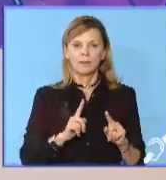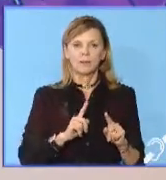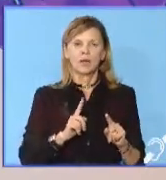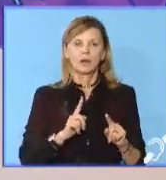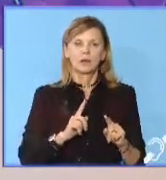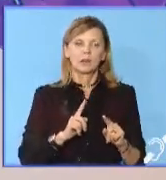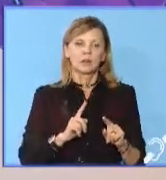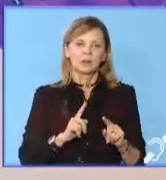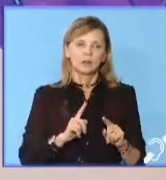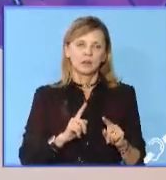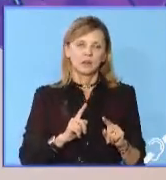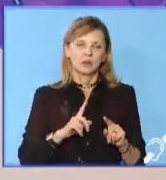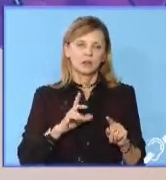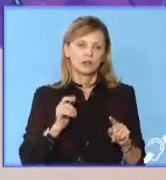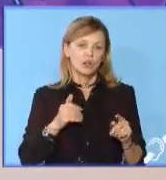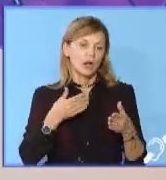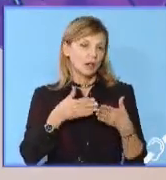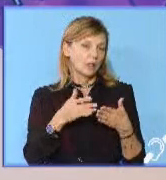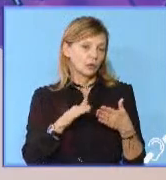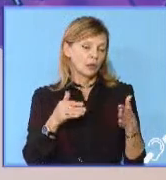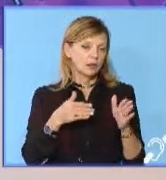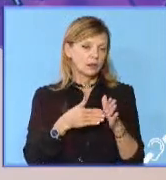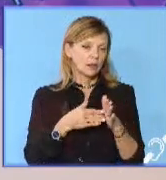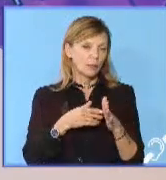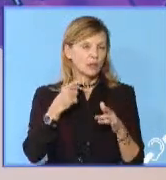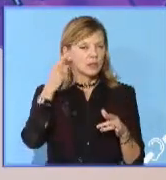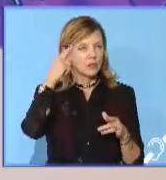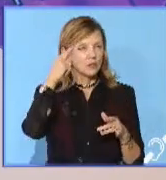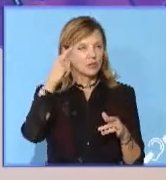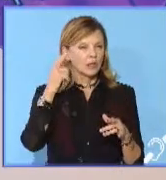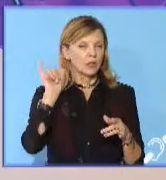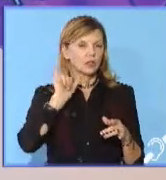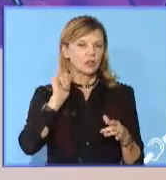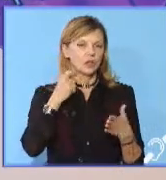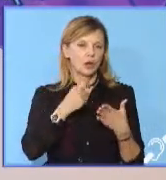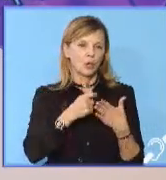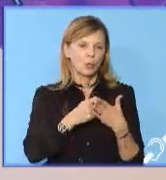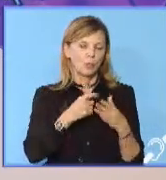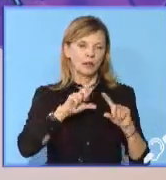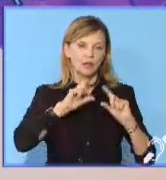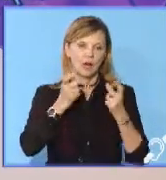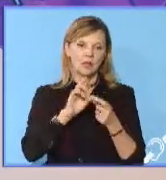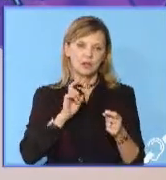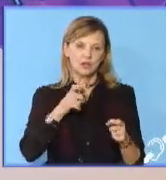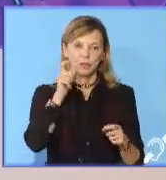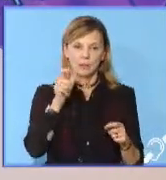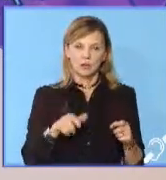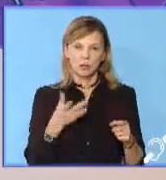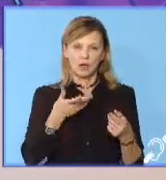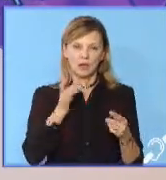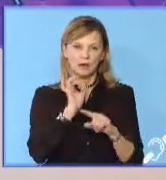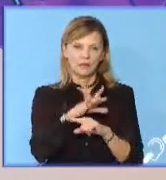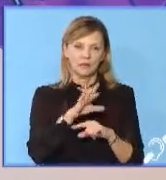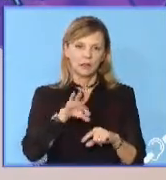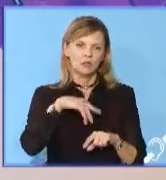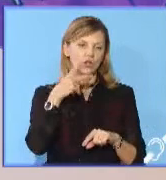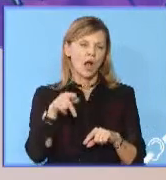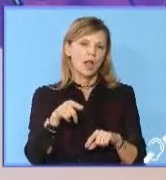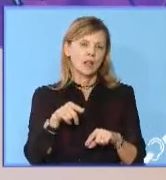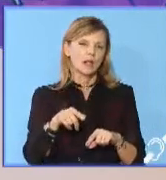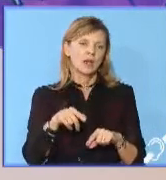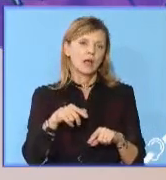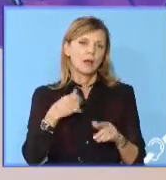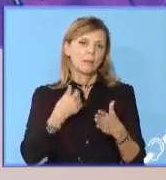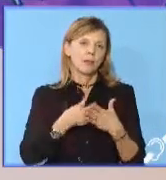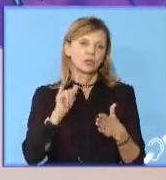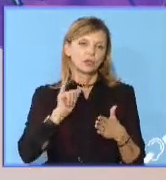nu intră în prețul efectiv al locuinței. Ce cheltuieli trebuie să suporte cumpărătorul, dar și vânzătorul, dar și alte sfaturi utile pentru cei care